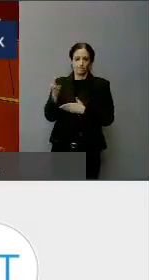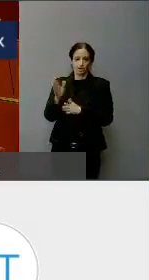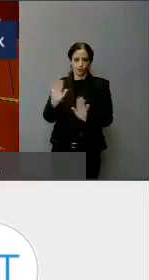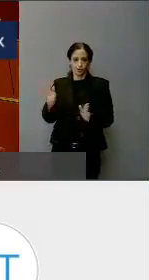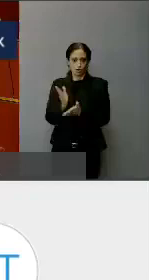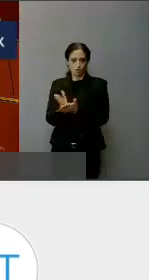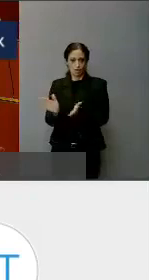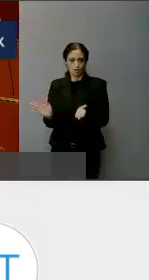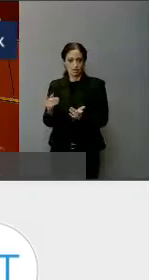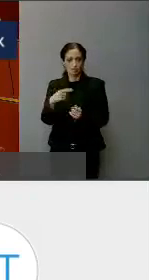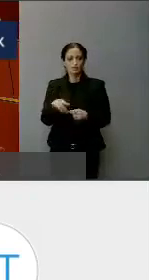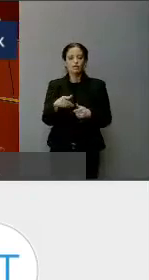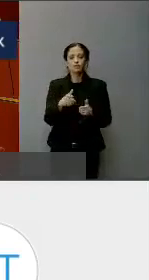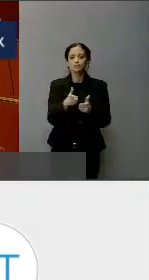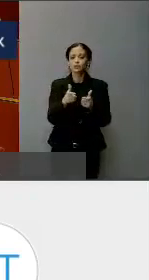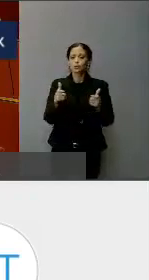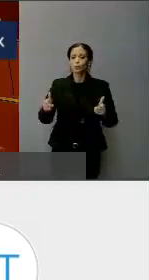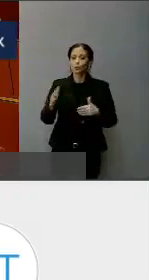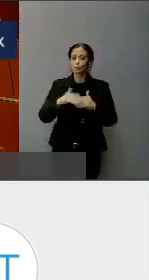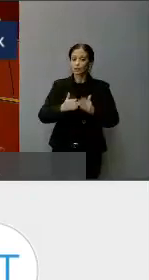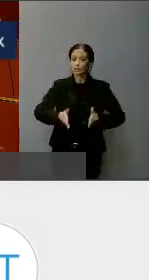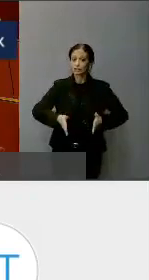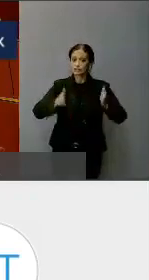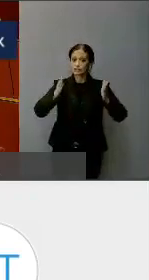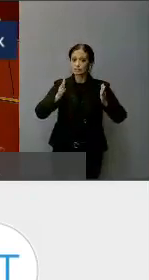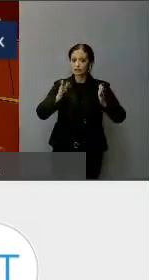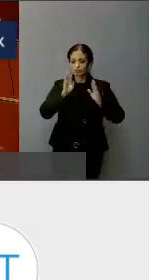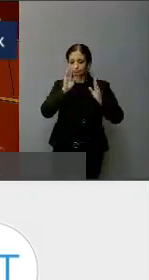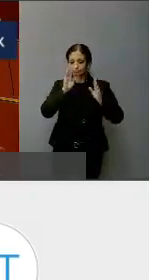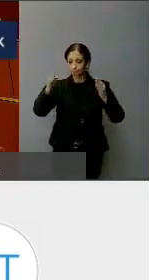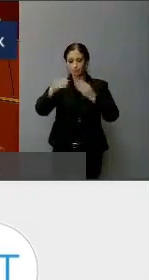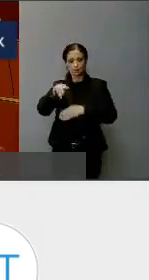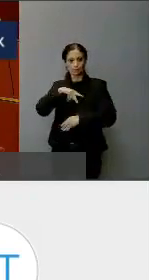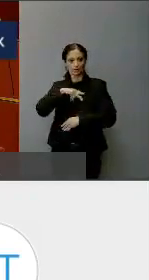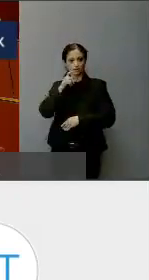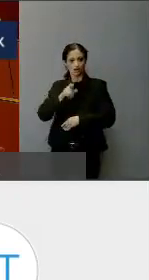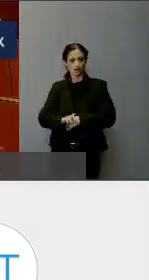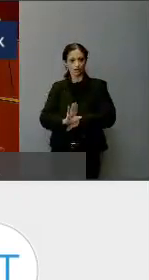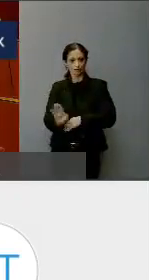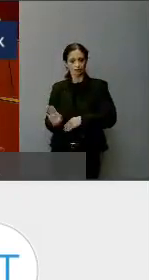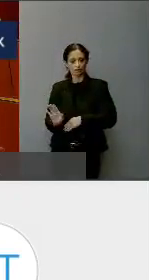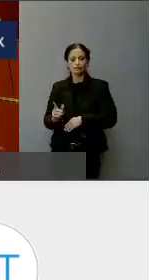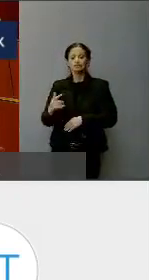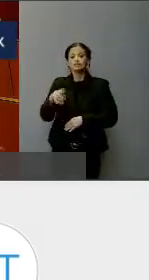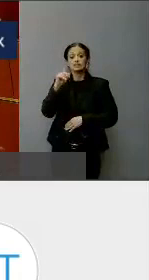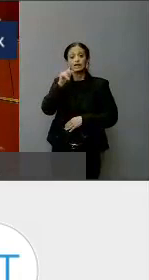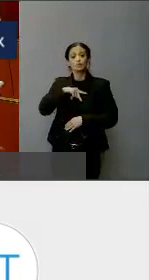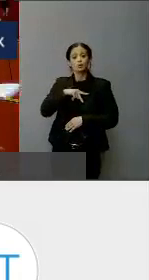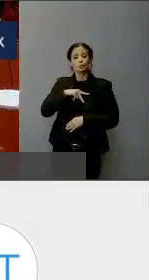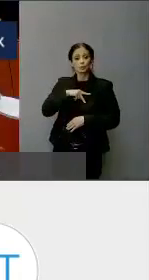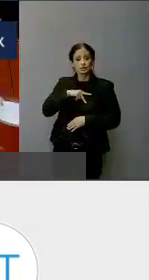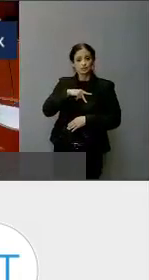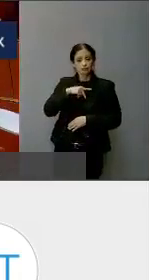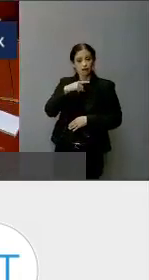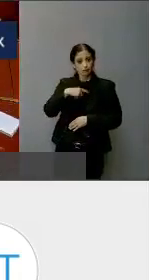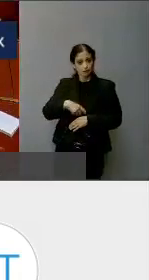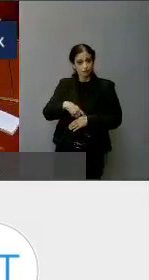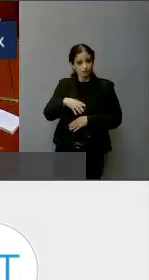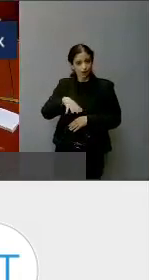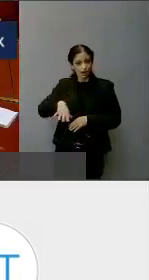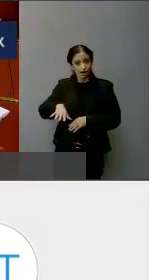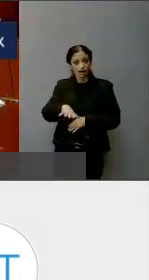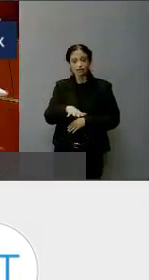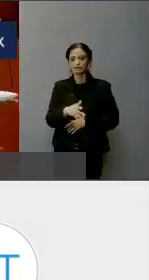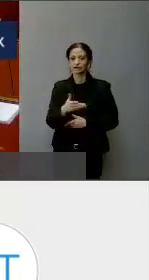urbanistica si occupa dei privati se fosse tutto fosse non ci fosse la proprietà privata o forse pubblico non ci sarebbe bisogno della pianificazione urbanistica